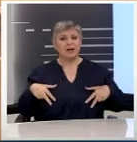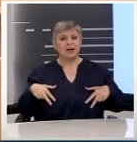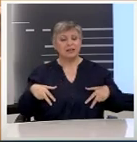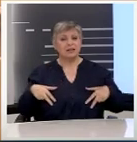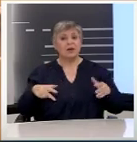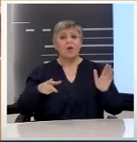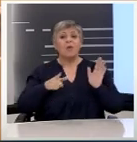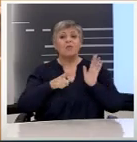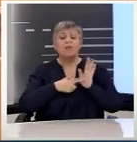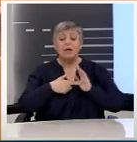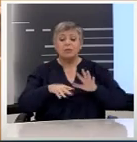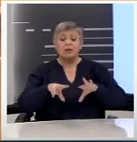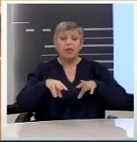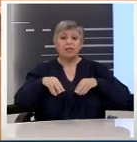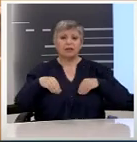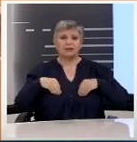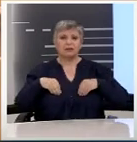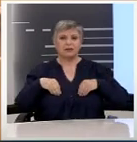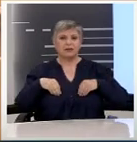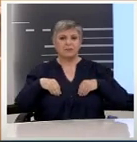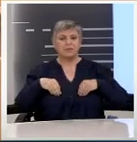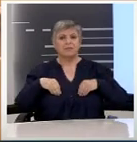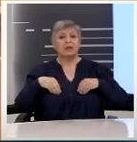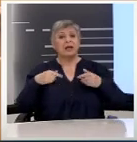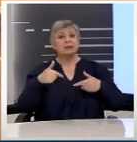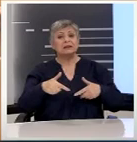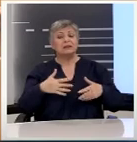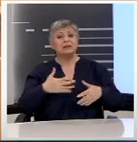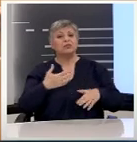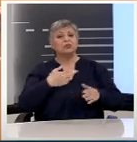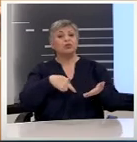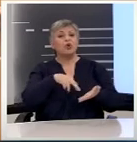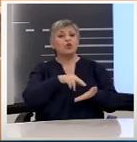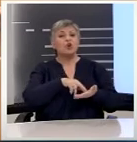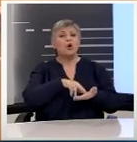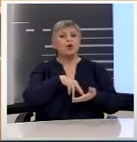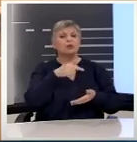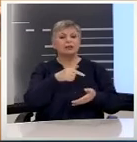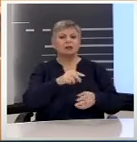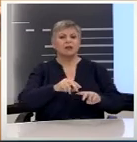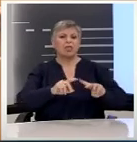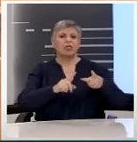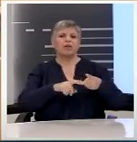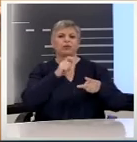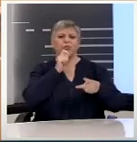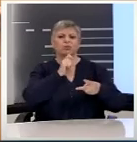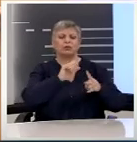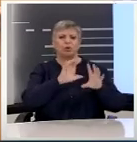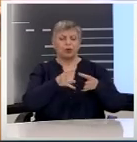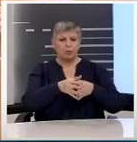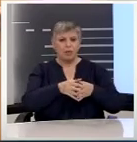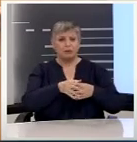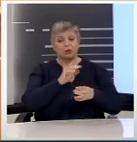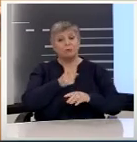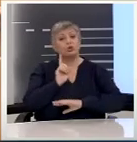Θα πρέπει να αποδεχτεί το ρόλο της αξιωματικής αντιπολίτευσης να κάνει κριτική. Βεβαίως και τον αποδεχόμαστε. Εσείς